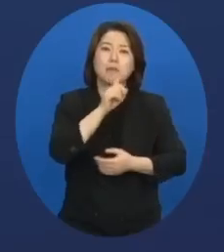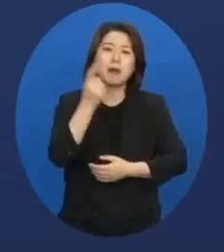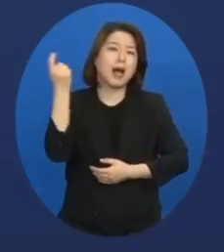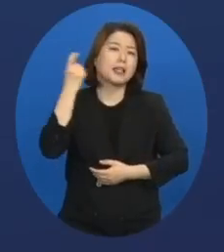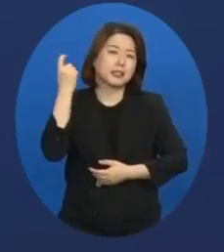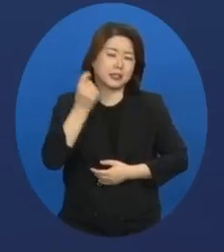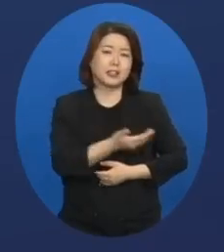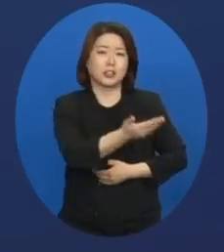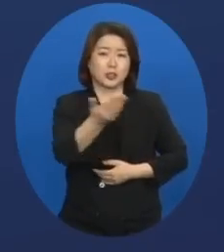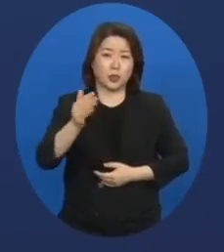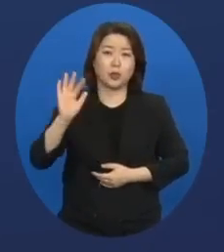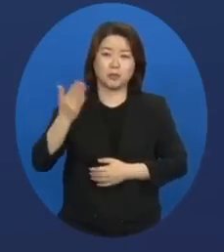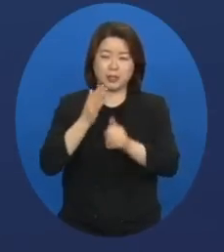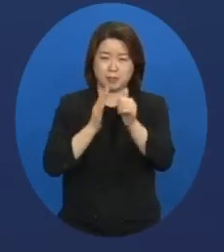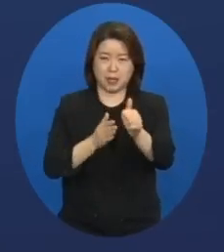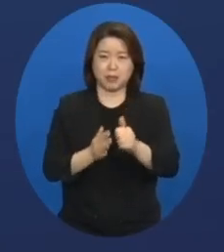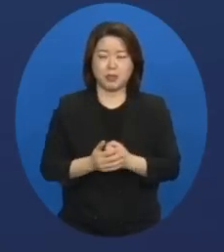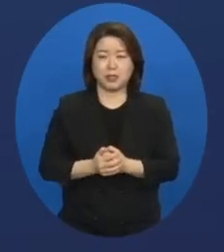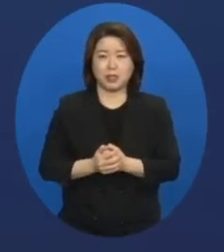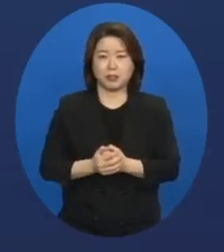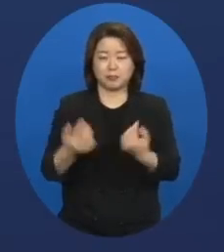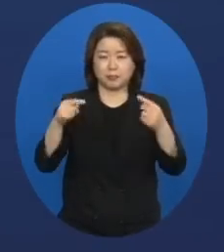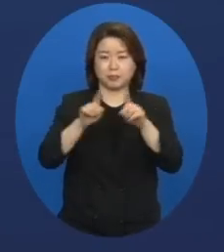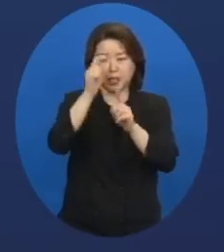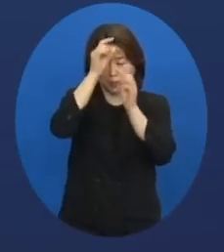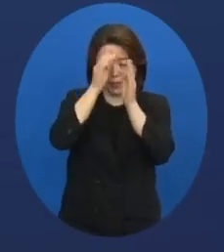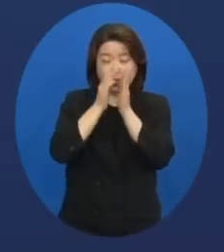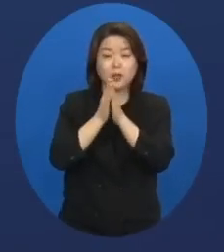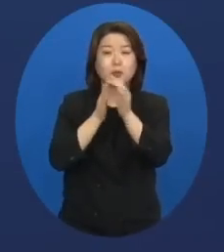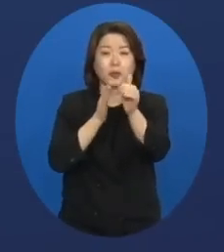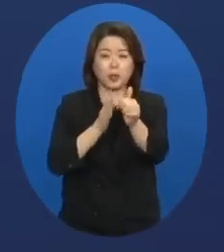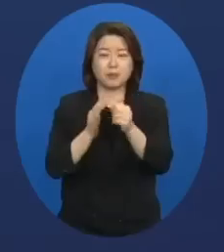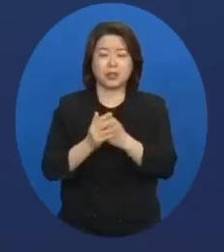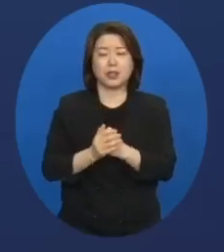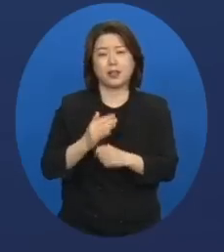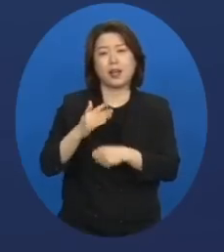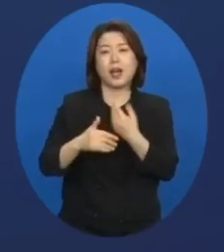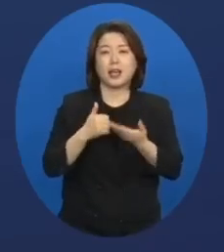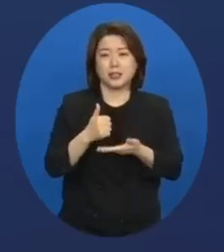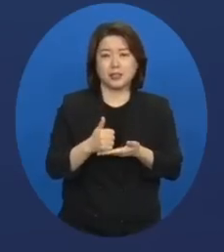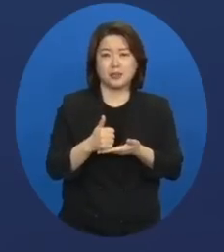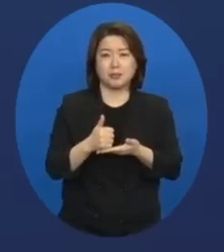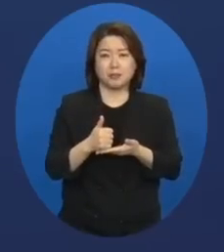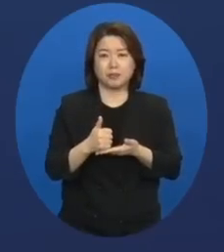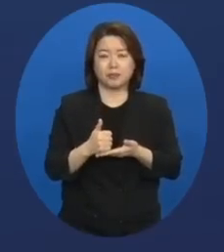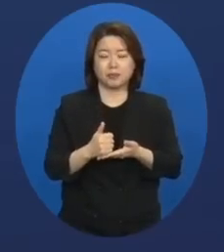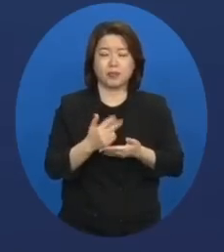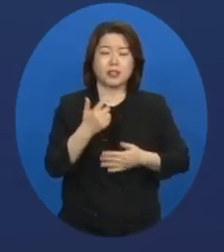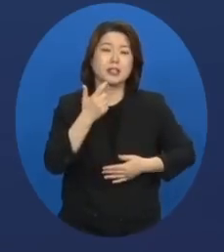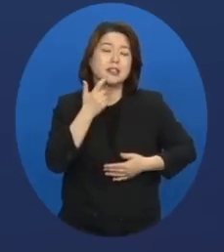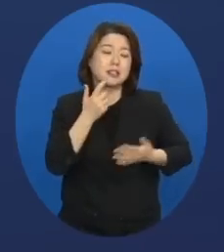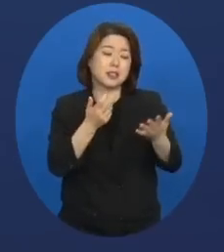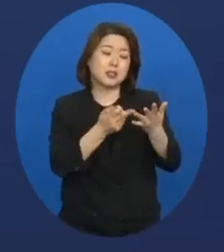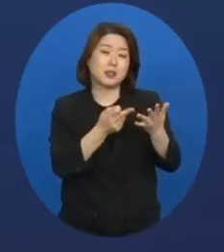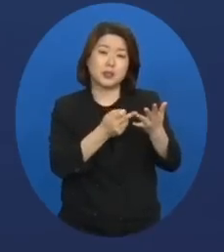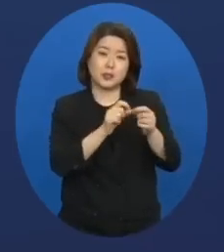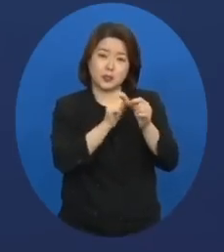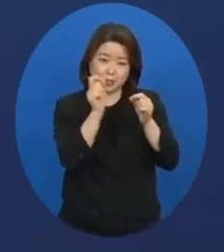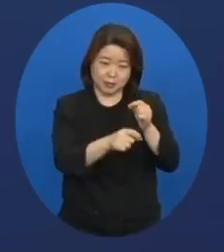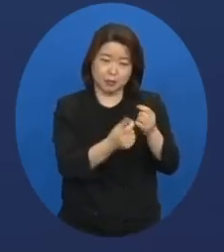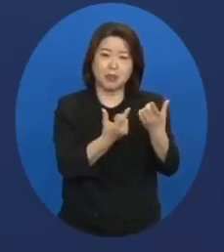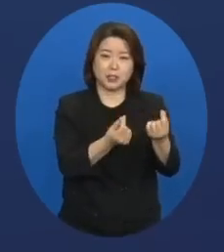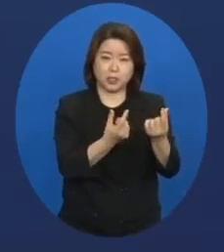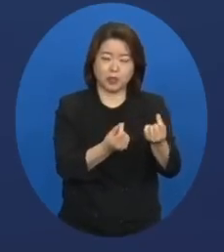꼭 들으십시다. 이제 우리 같이 기도하겠습니다. 하나님, 유다 지파처럼